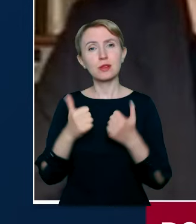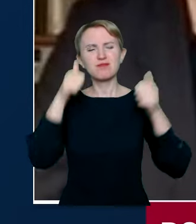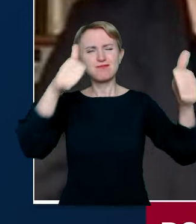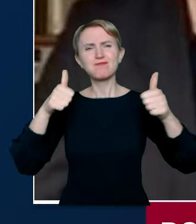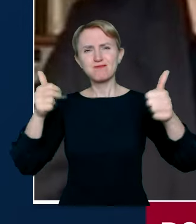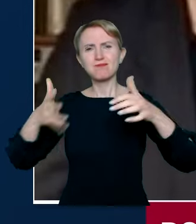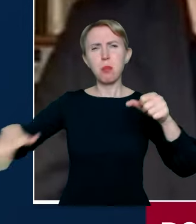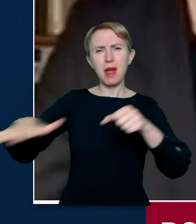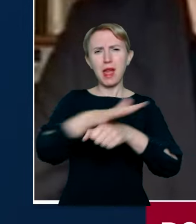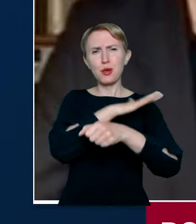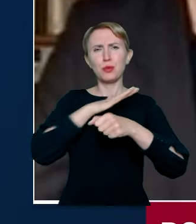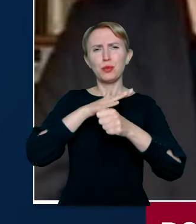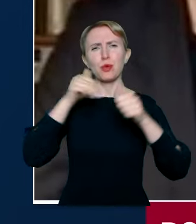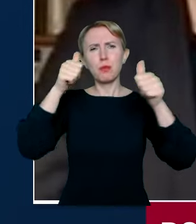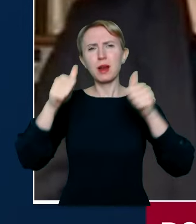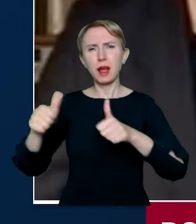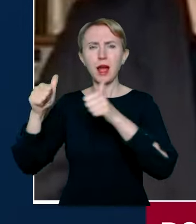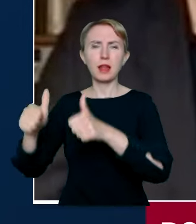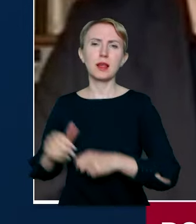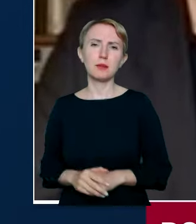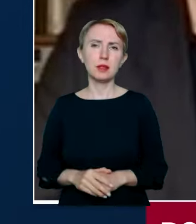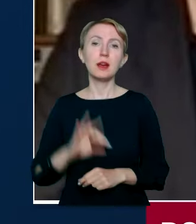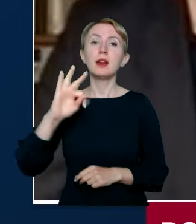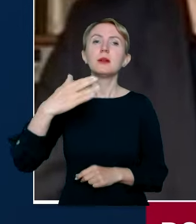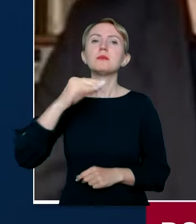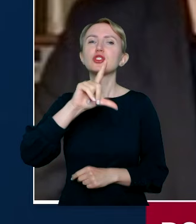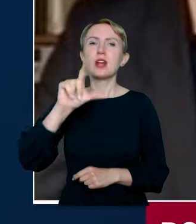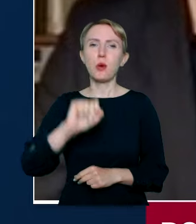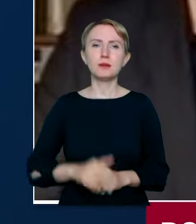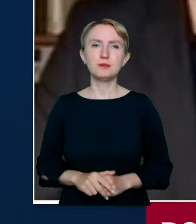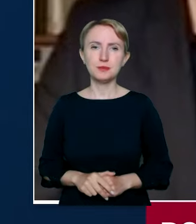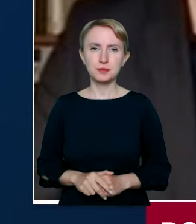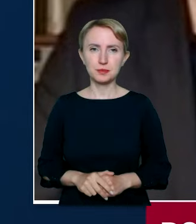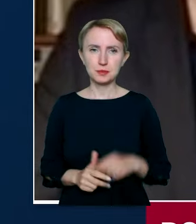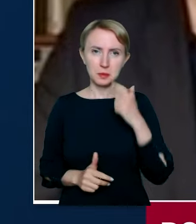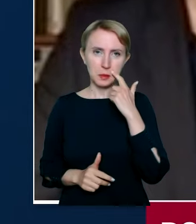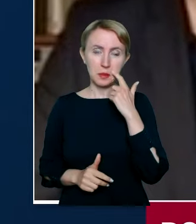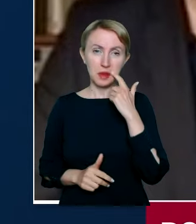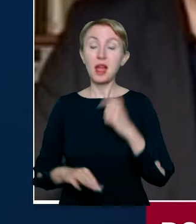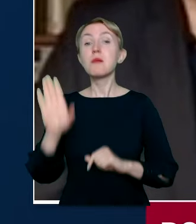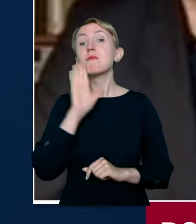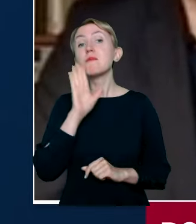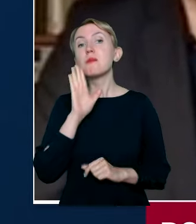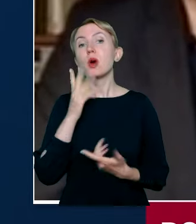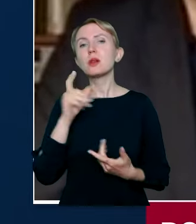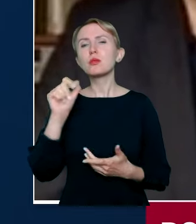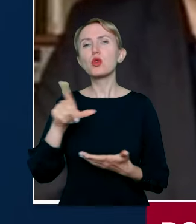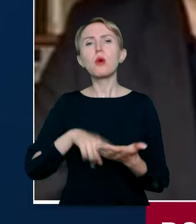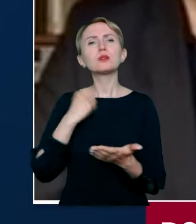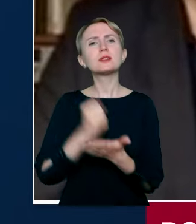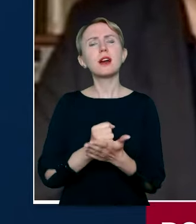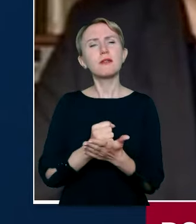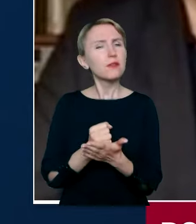zasypany ulotkami, plakatami, plakacikami, banerami Aleksandra Miszalskiego. Podobno w Krakowie jest jakaś ustawa krajobrazowa,